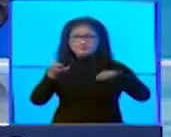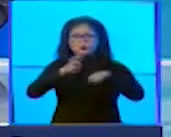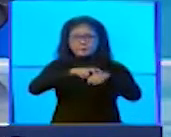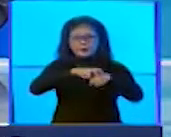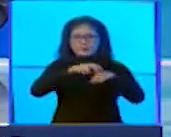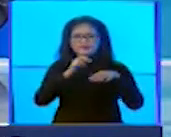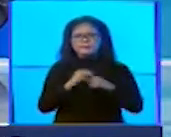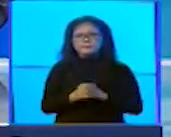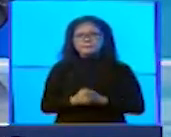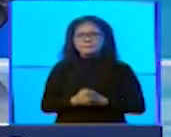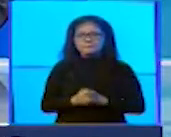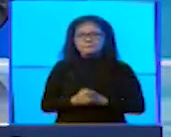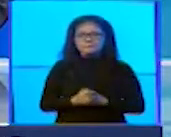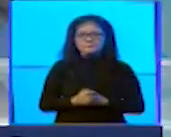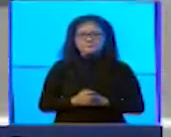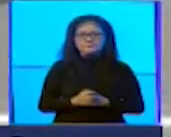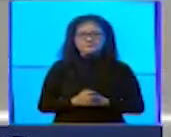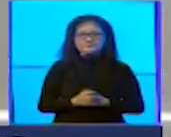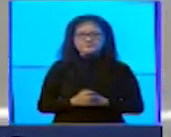terjadi antrean penumpang.